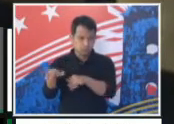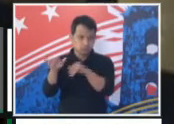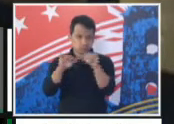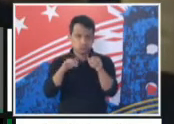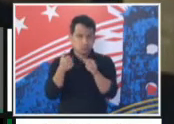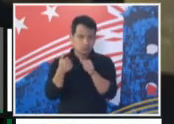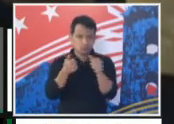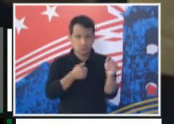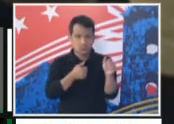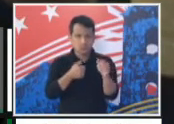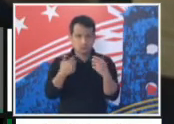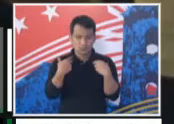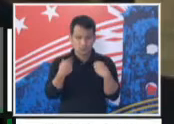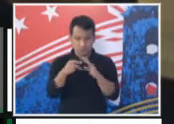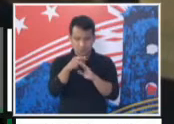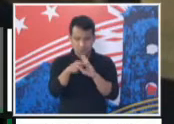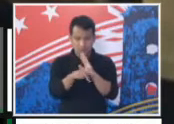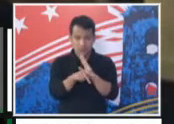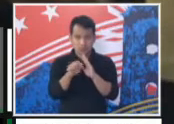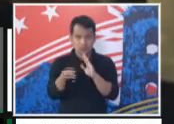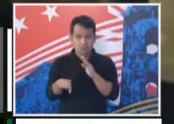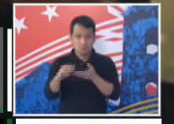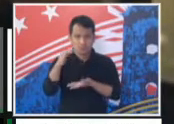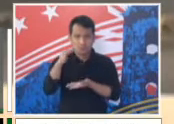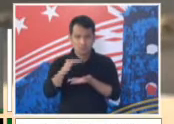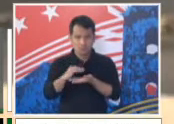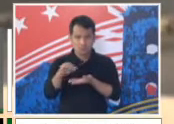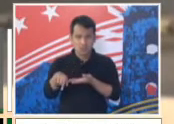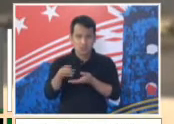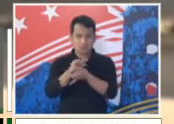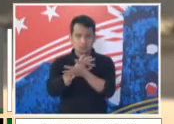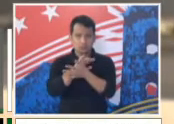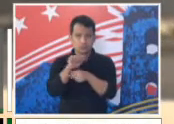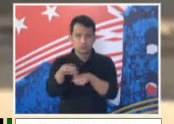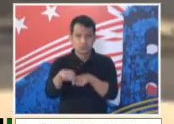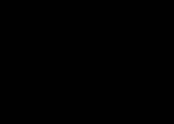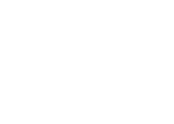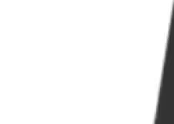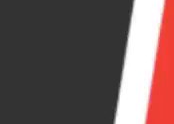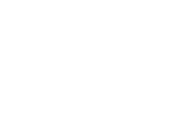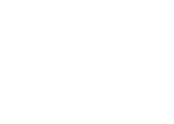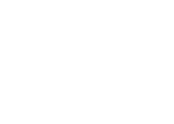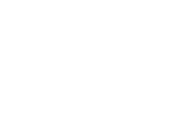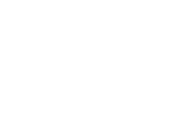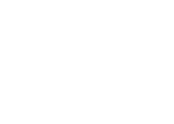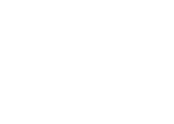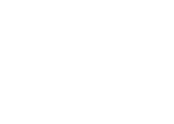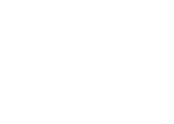sumunod sa health protocols para bumaba ang COVID-19 cases sa Metro Manila.